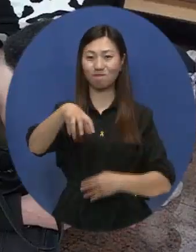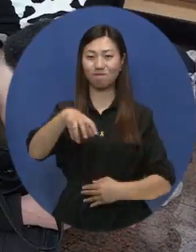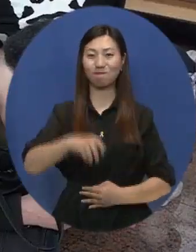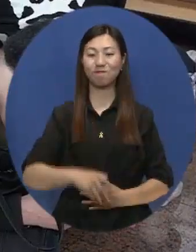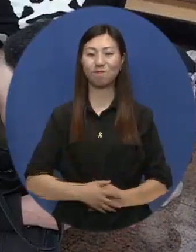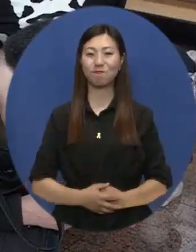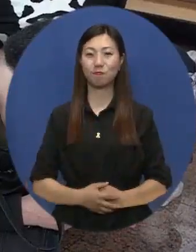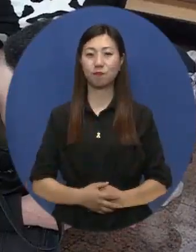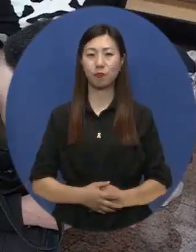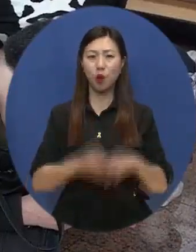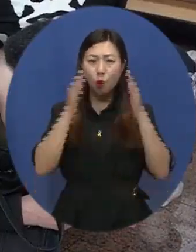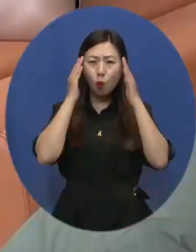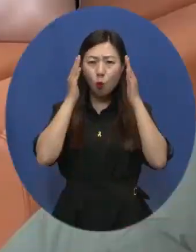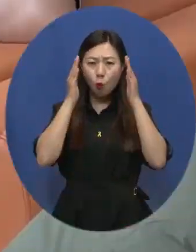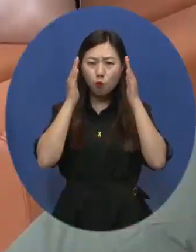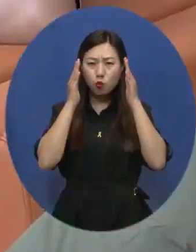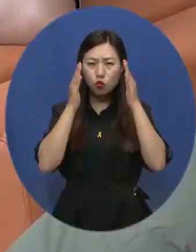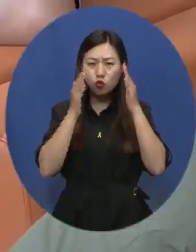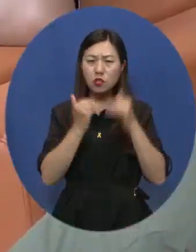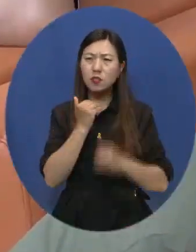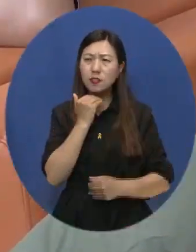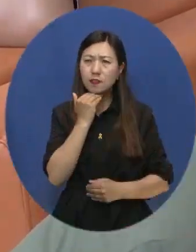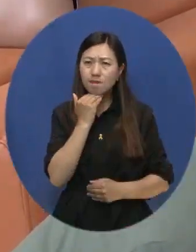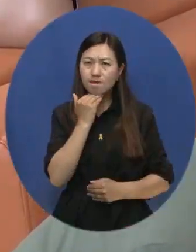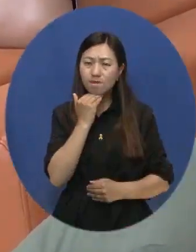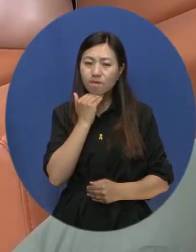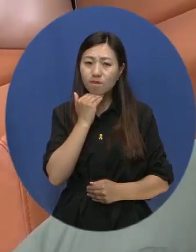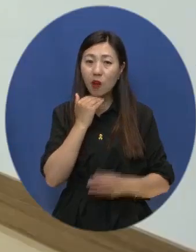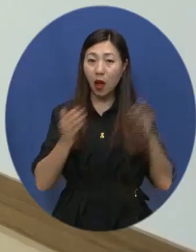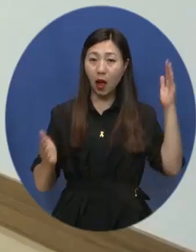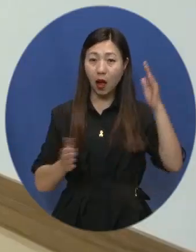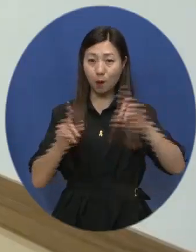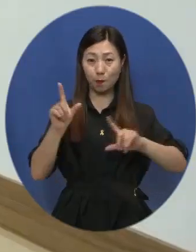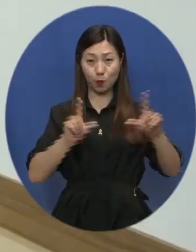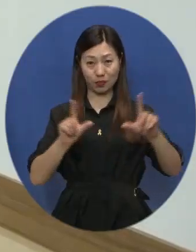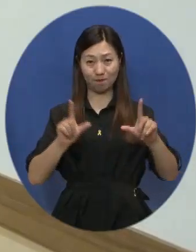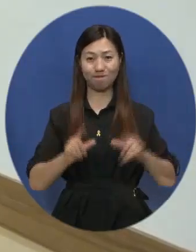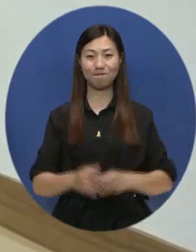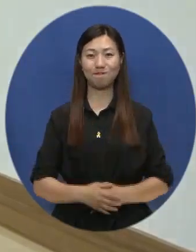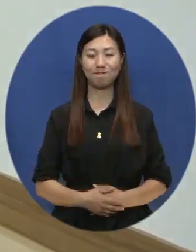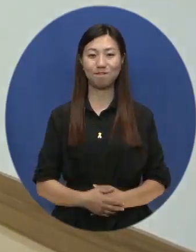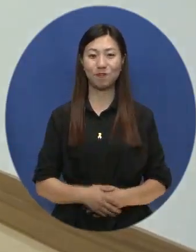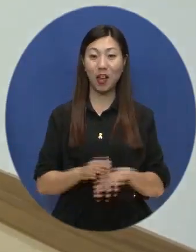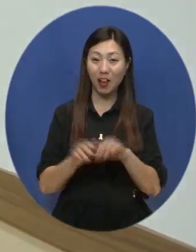수업 시작을 기다리는 듯한 학생들의 모습이 보이는데요.